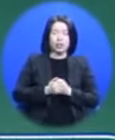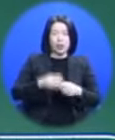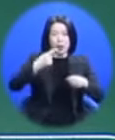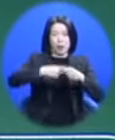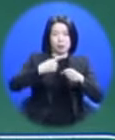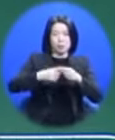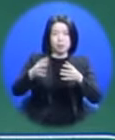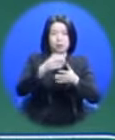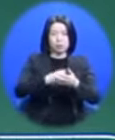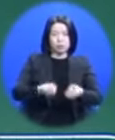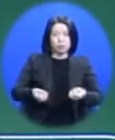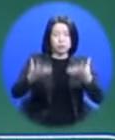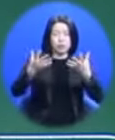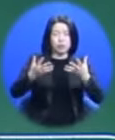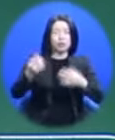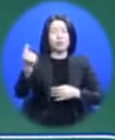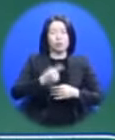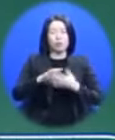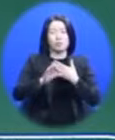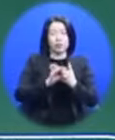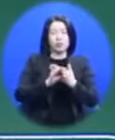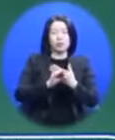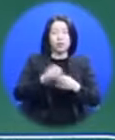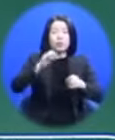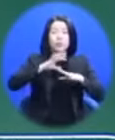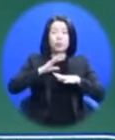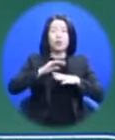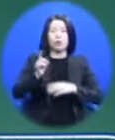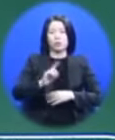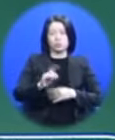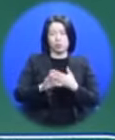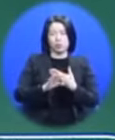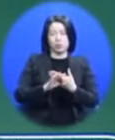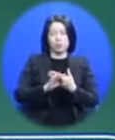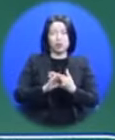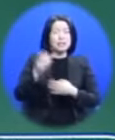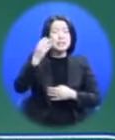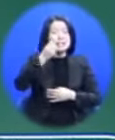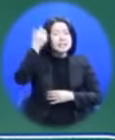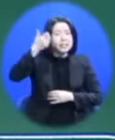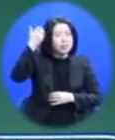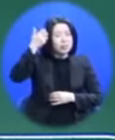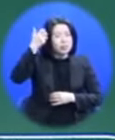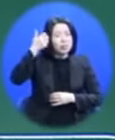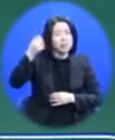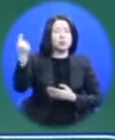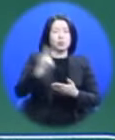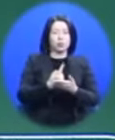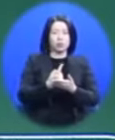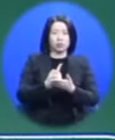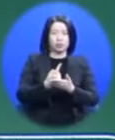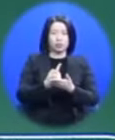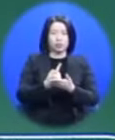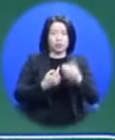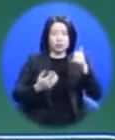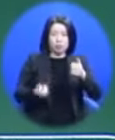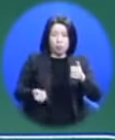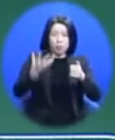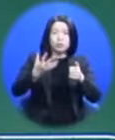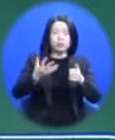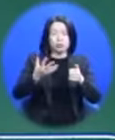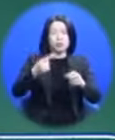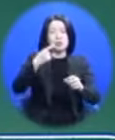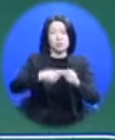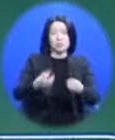맥주절이요, 신앙시대에 오면 참 놀라운 것이 성령님께서 임하셨던 그 오순절이 바로 맥추절입니다.